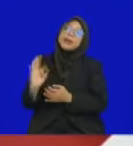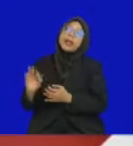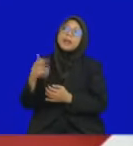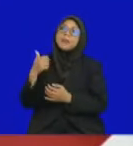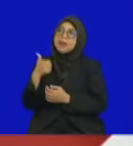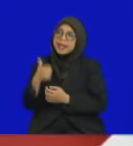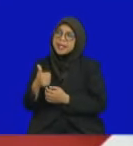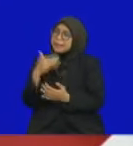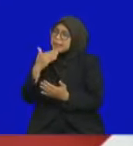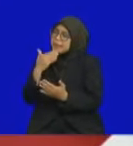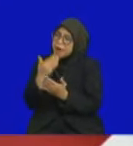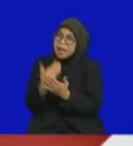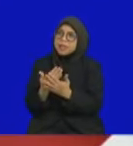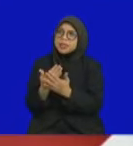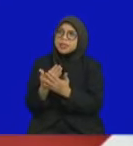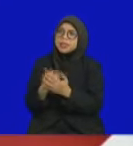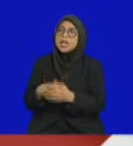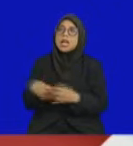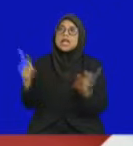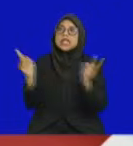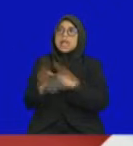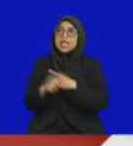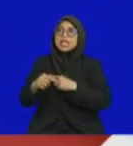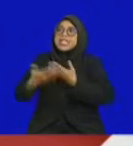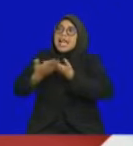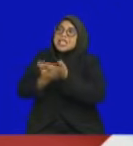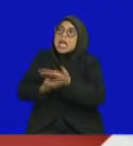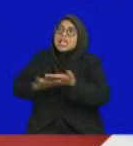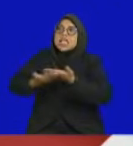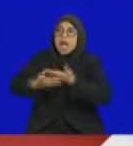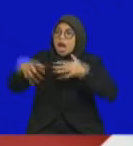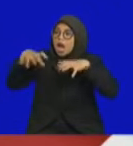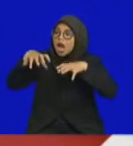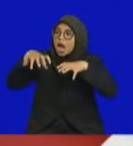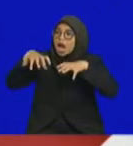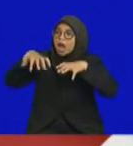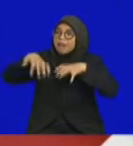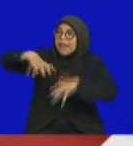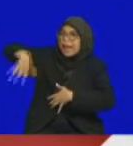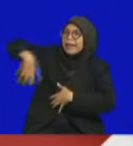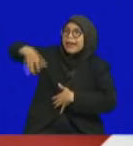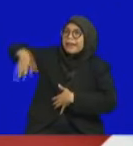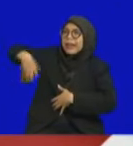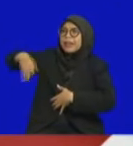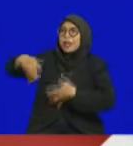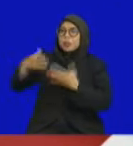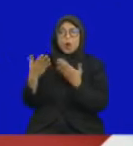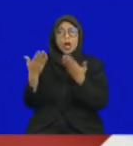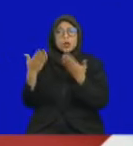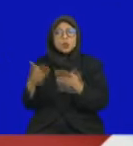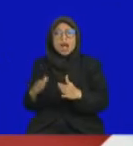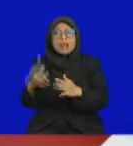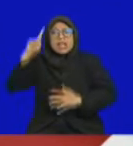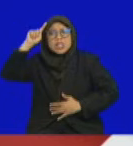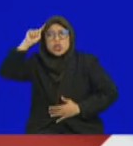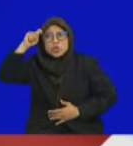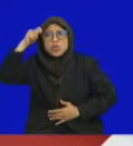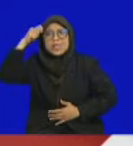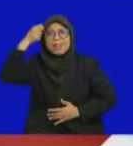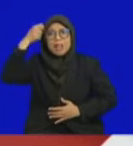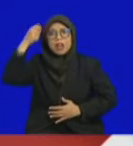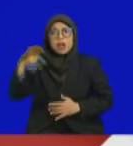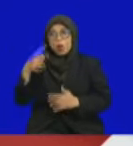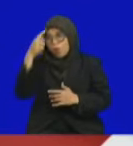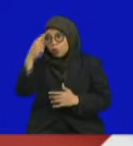e terima kasih Jadi pada dasarnya daerah-daerah yang memiliki kesulitan